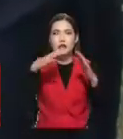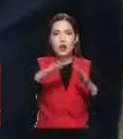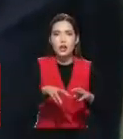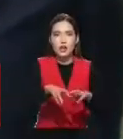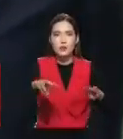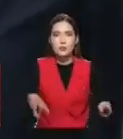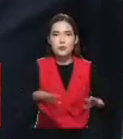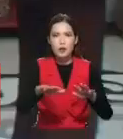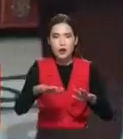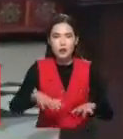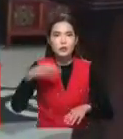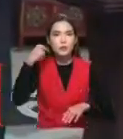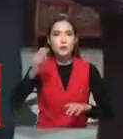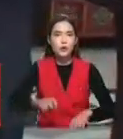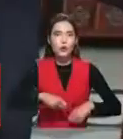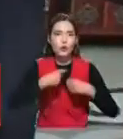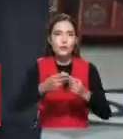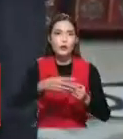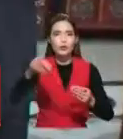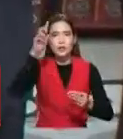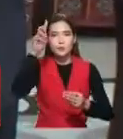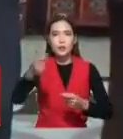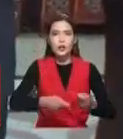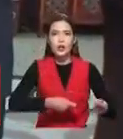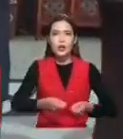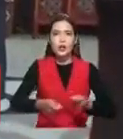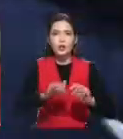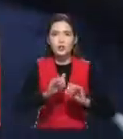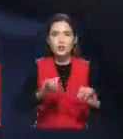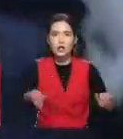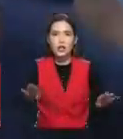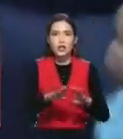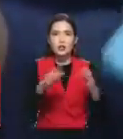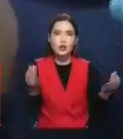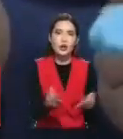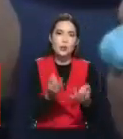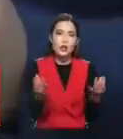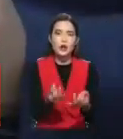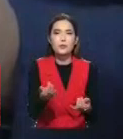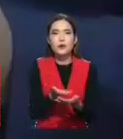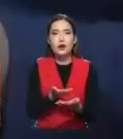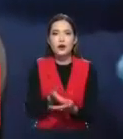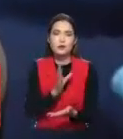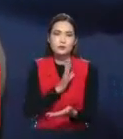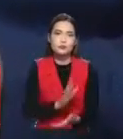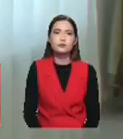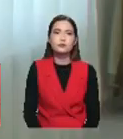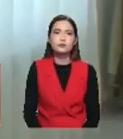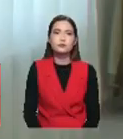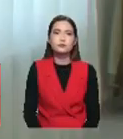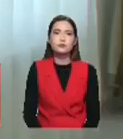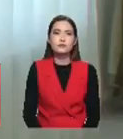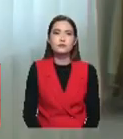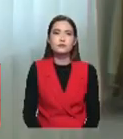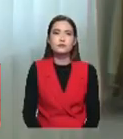мәслихаттар төрағалары президент жолдауындағы жергілікті мемлекеттік басқарудың рөлін арттыру жөнінде ой бөлісіп, өзара тәжірибе алмасты.